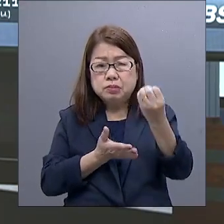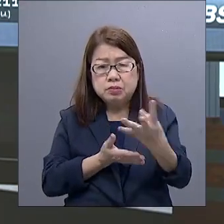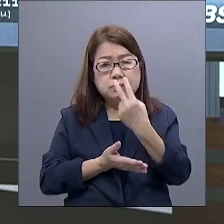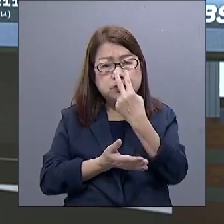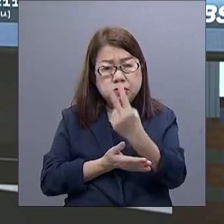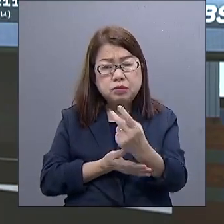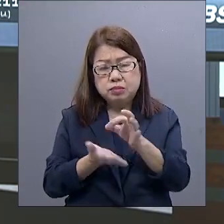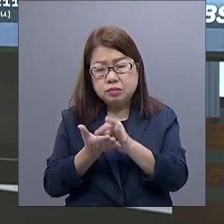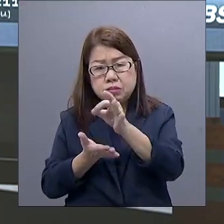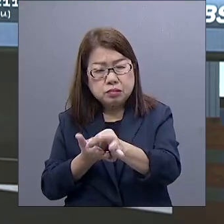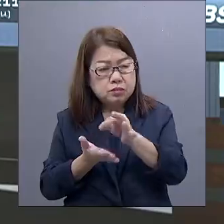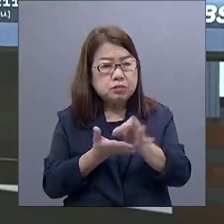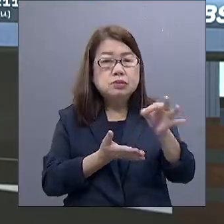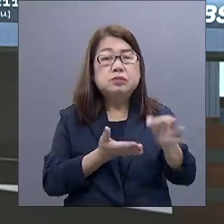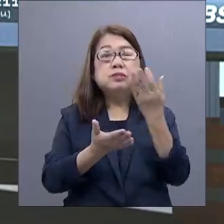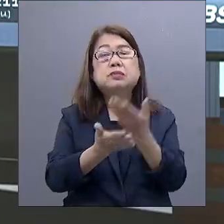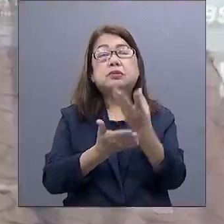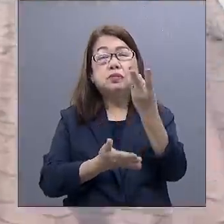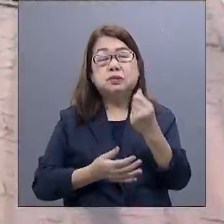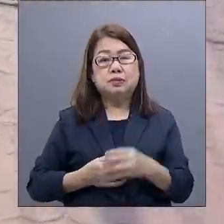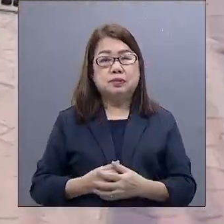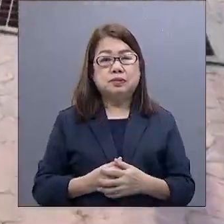ดูเรื่องนกัค่